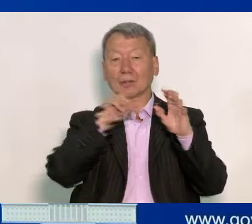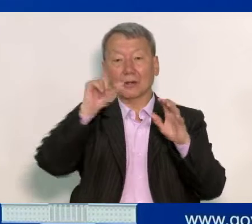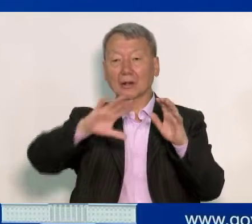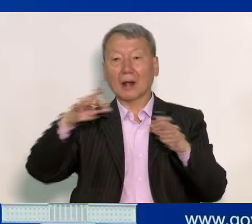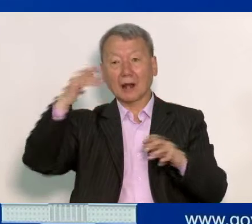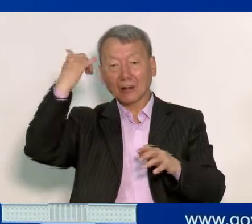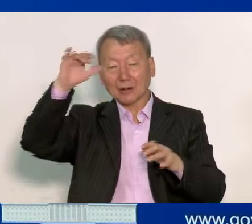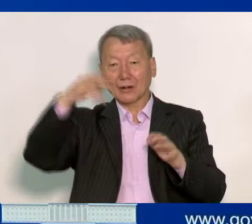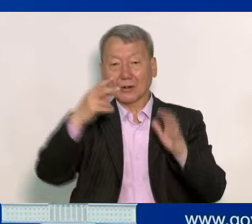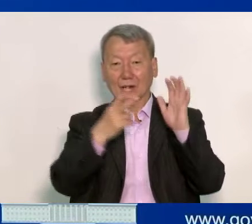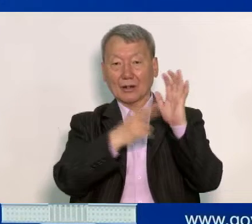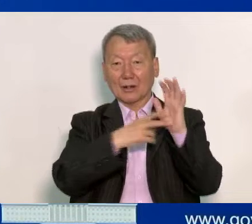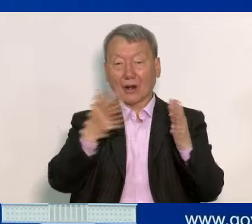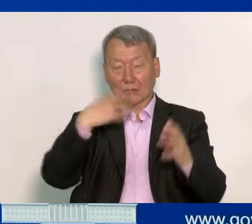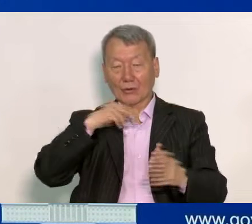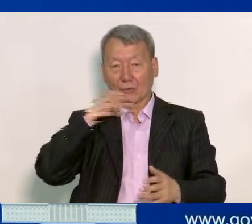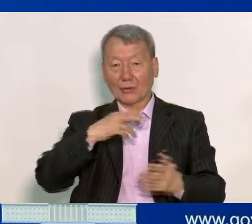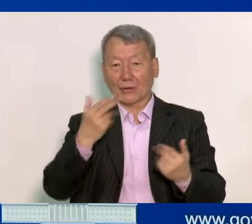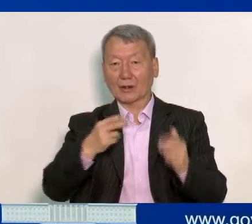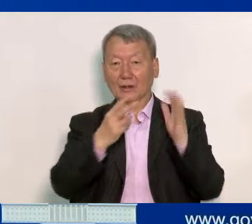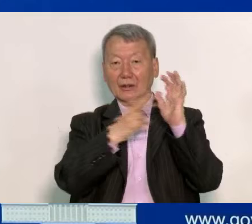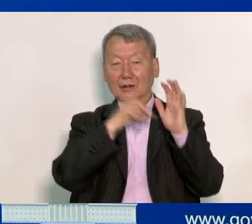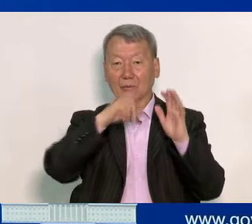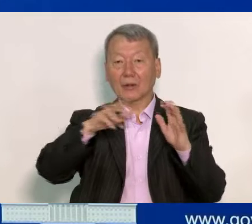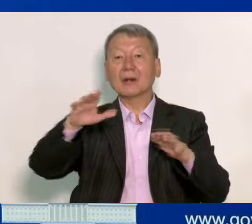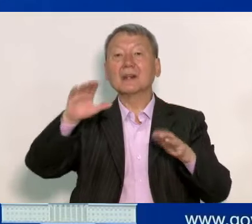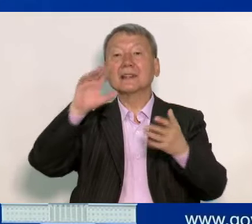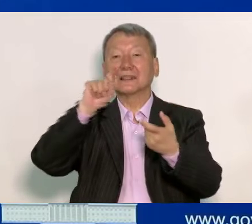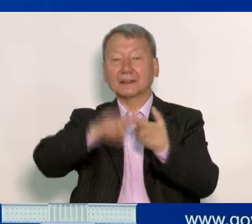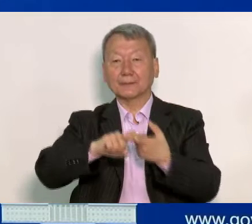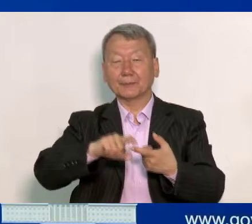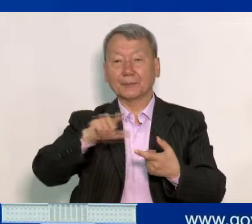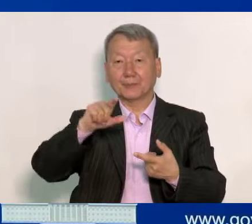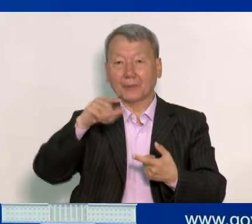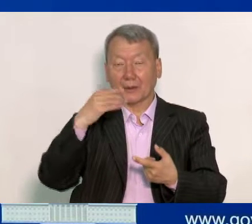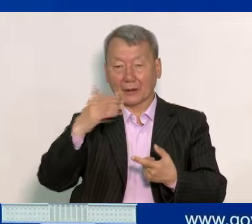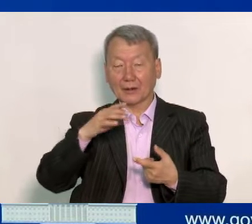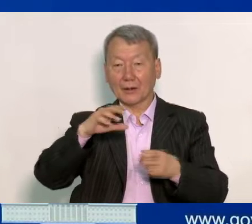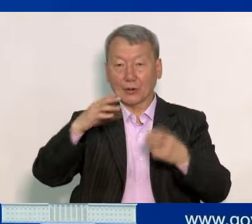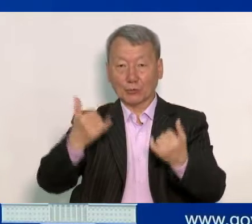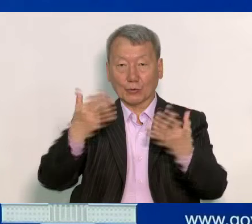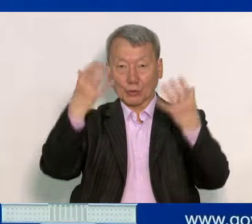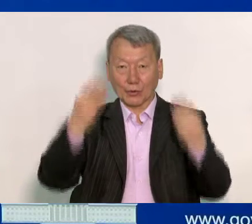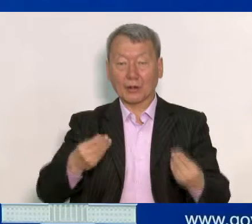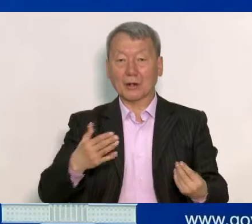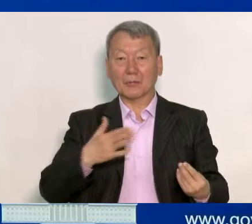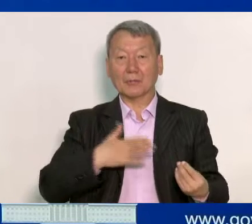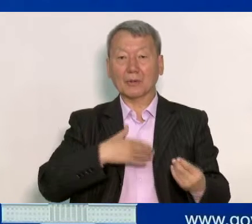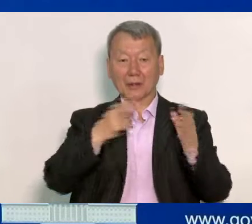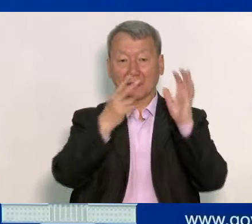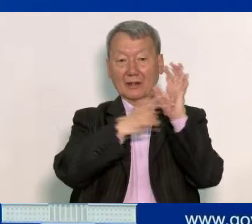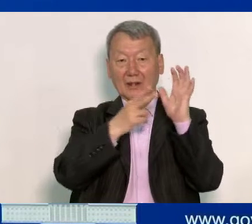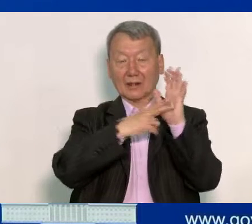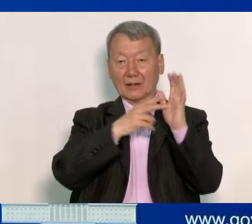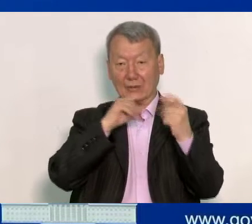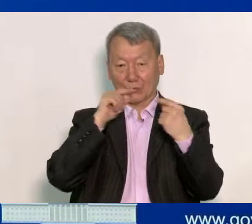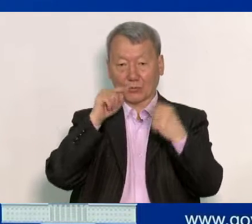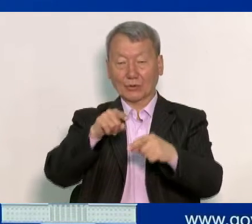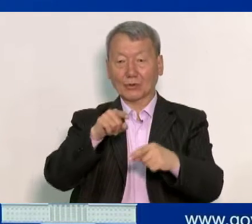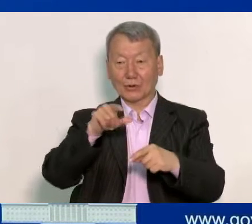ооруну мамлекет өзүнүн мойнуна алат дагы ошол каражаттар менен камсыз кылат да. Бүгүнкү күнгө биз ошол 7 ооруга каршы